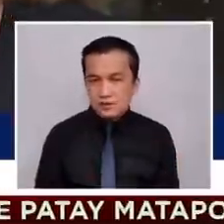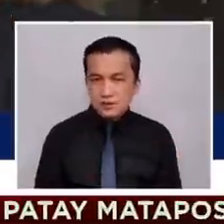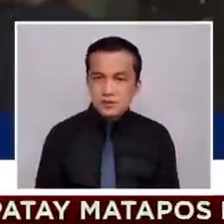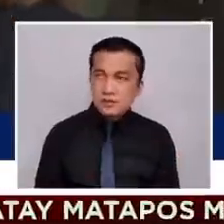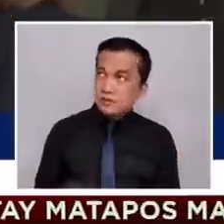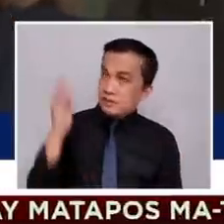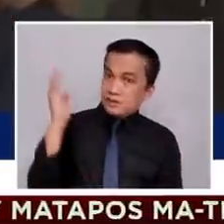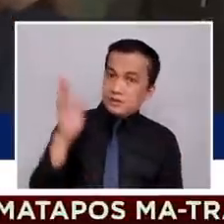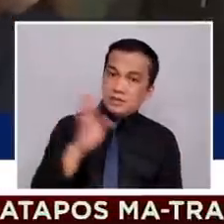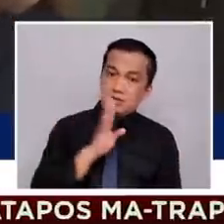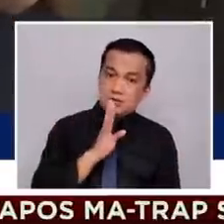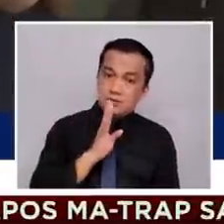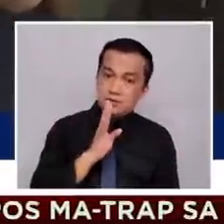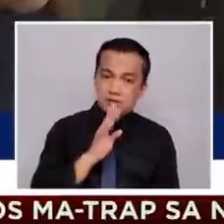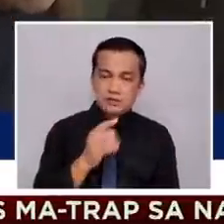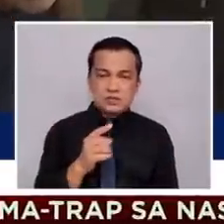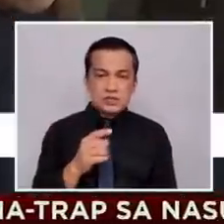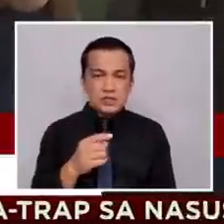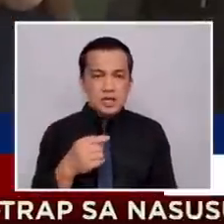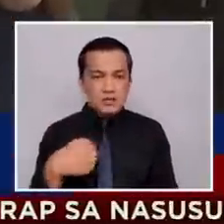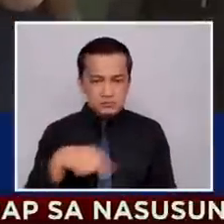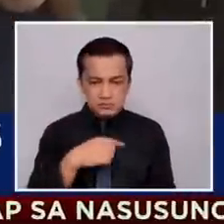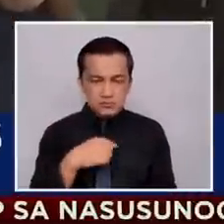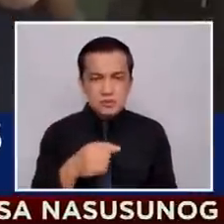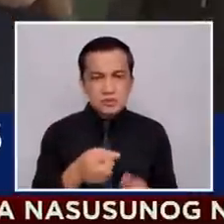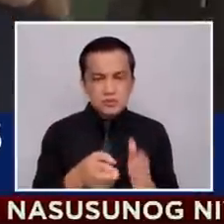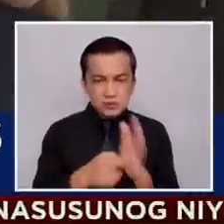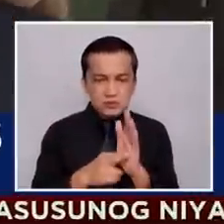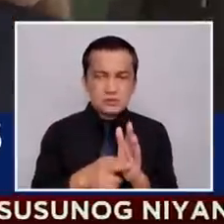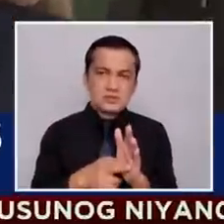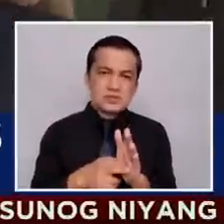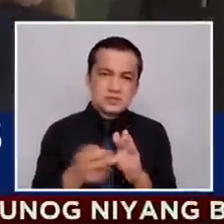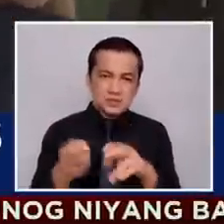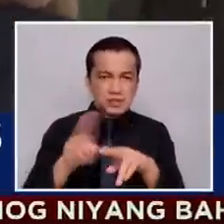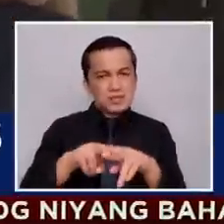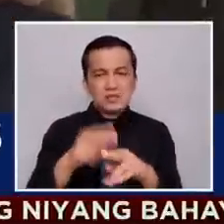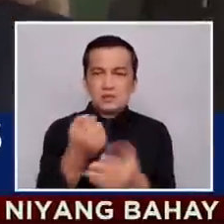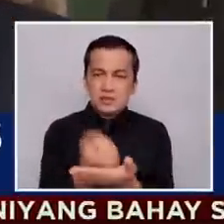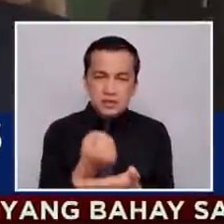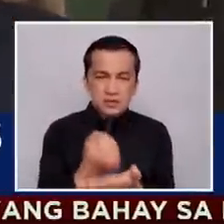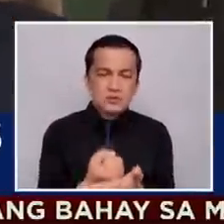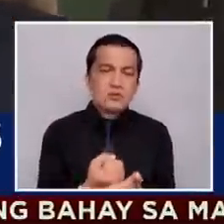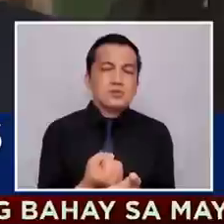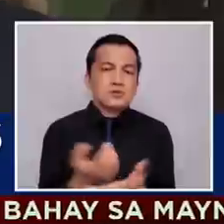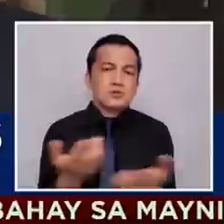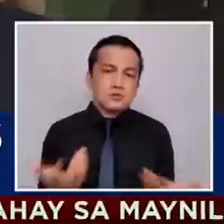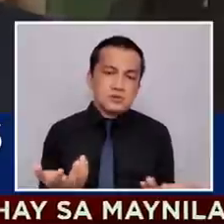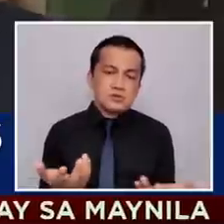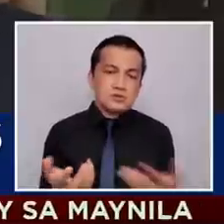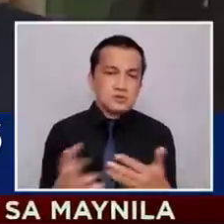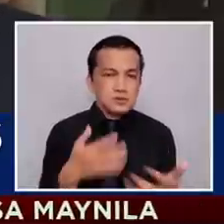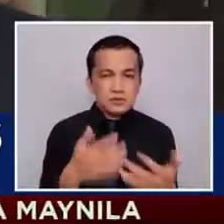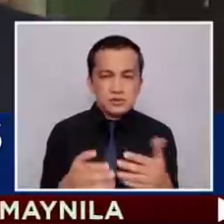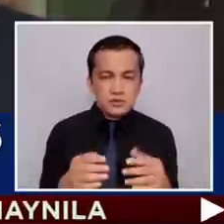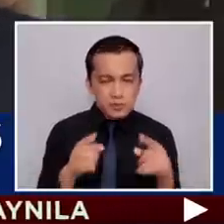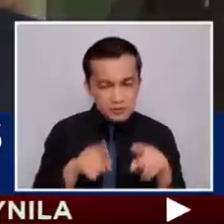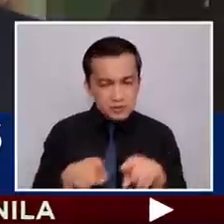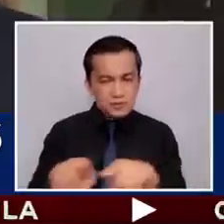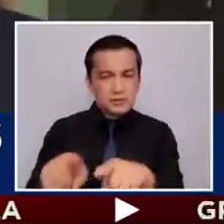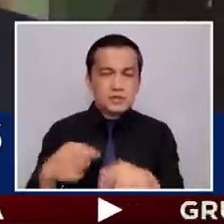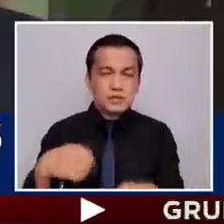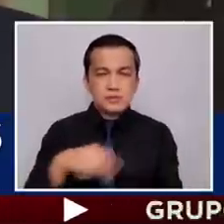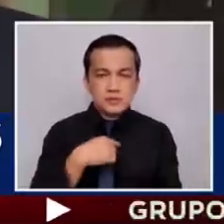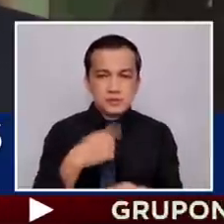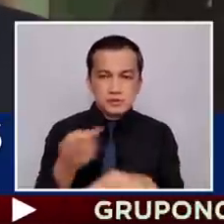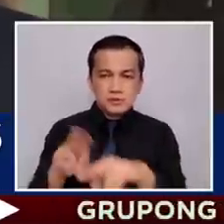mga simpleng mamaya katulad namin, taasan din yung sahod para kahit papaano, baka sabay kami sa pagtaas ng ano nila, di